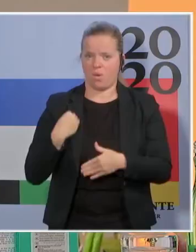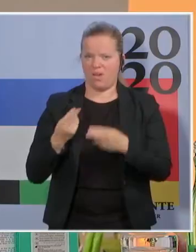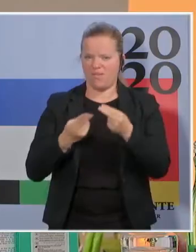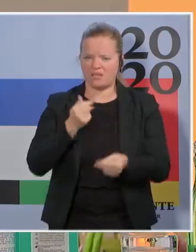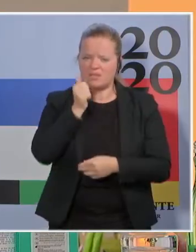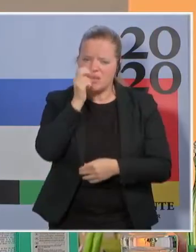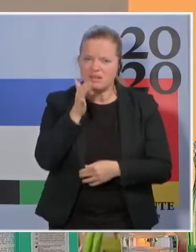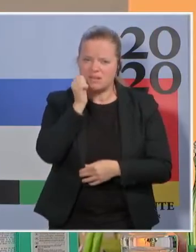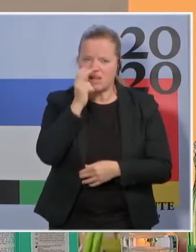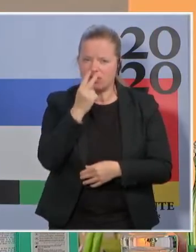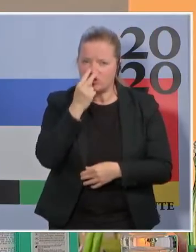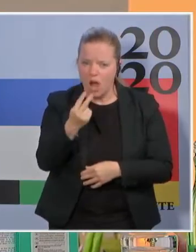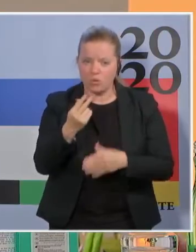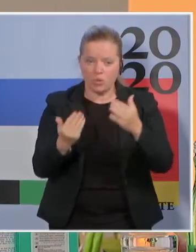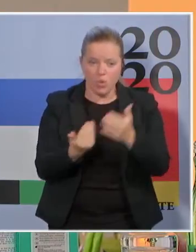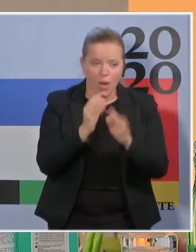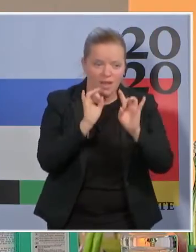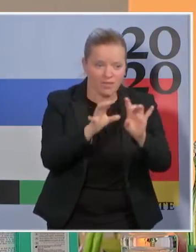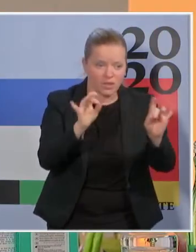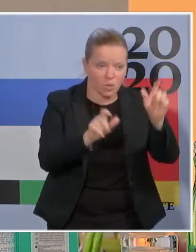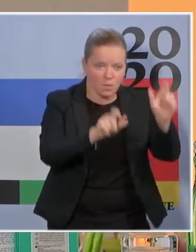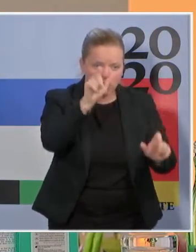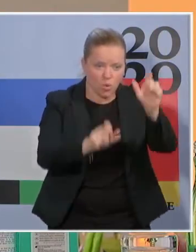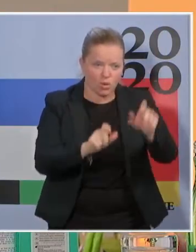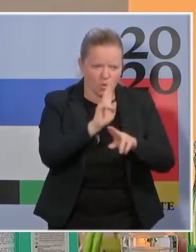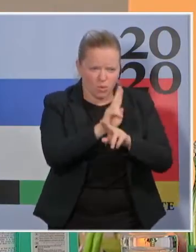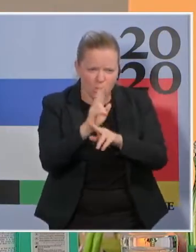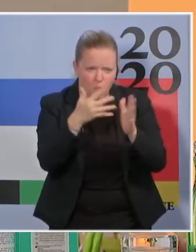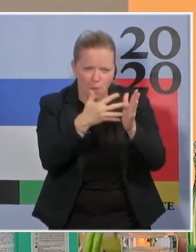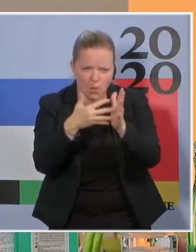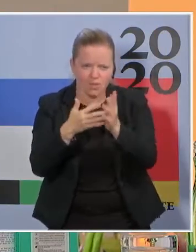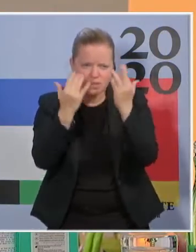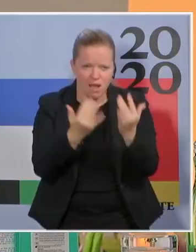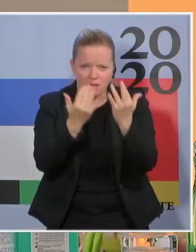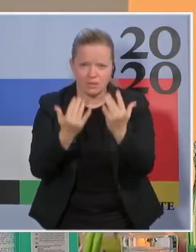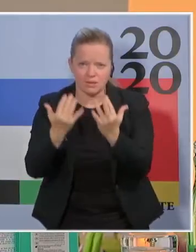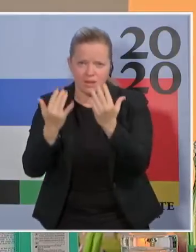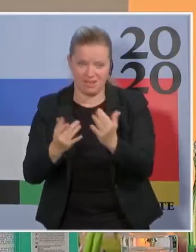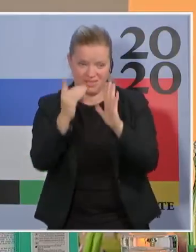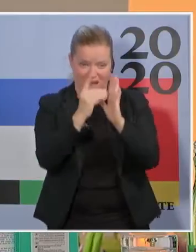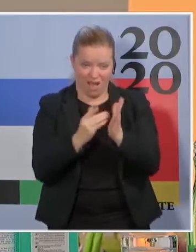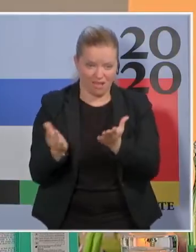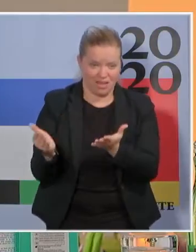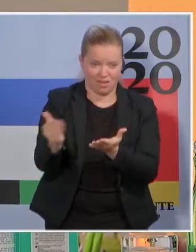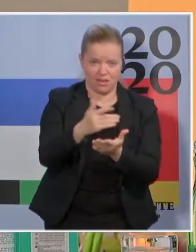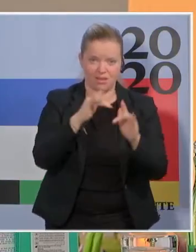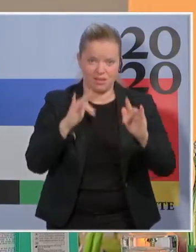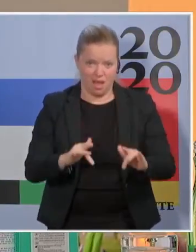der Neuinfektionen zu überprüfen. Und solche Daten bestimmen in gewisser Weise